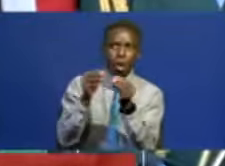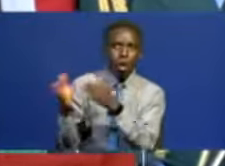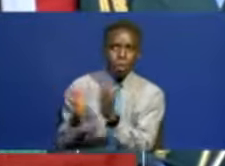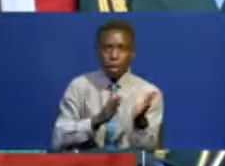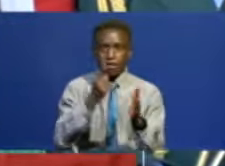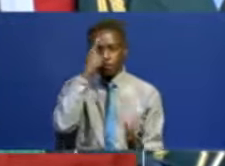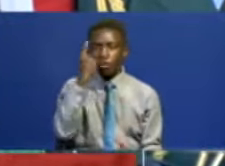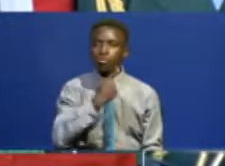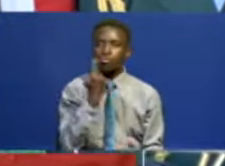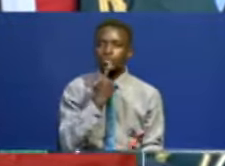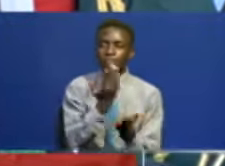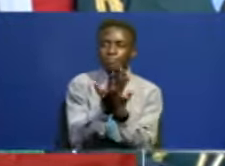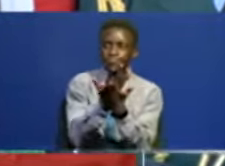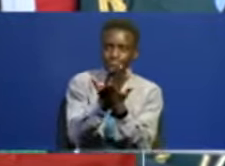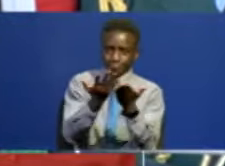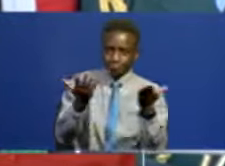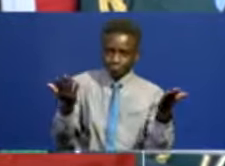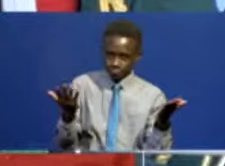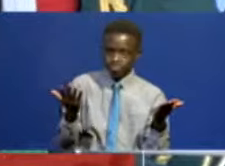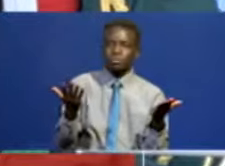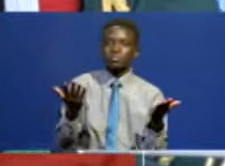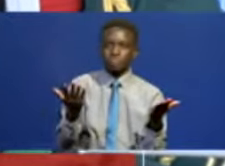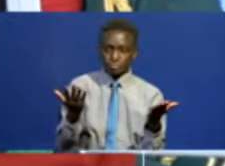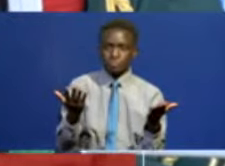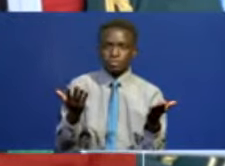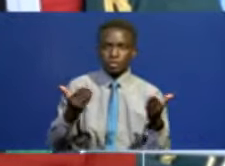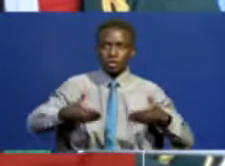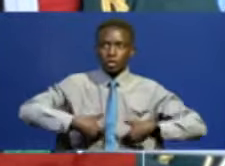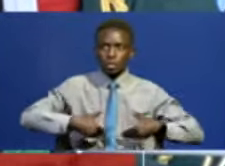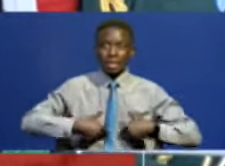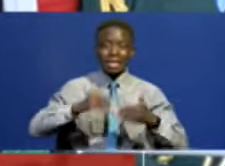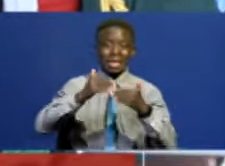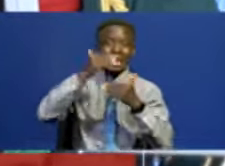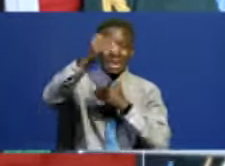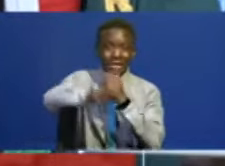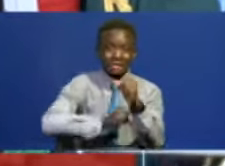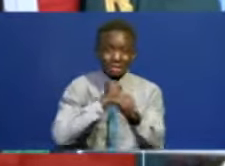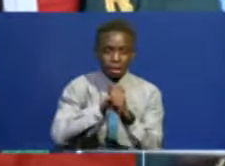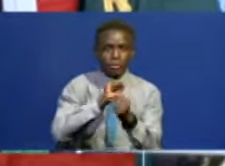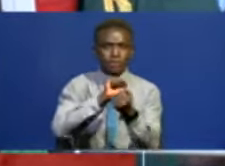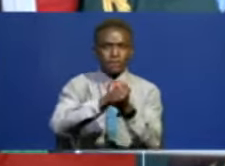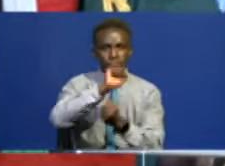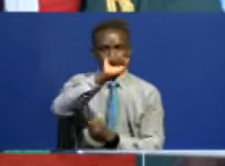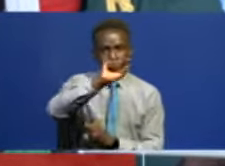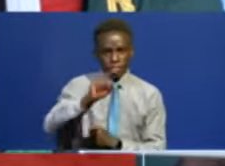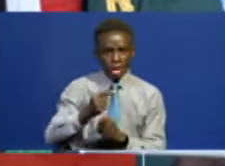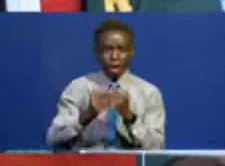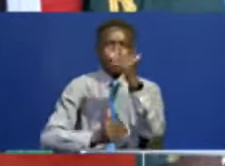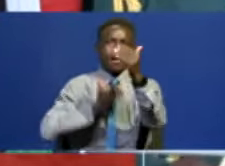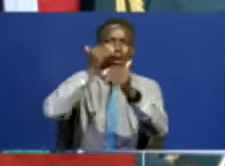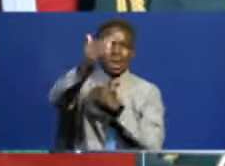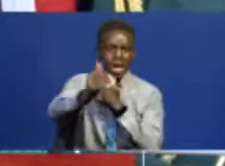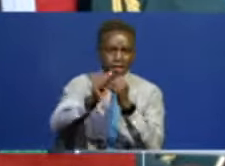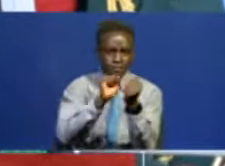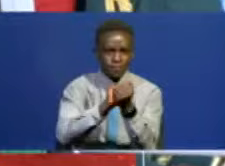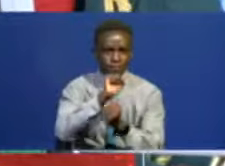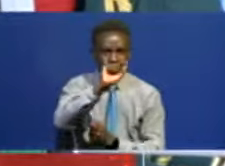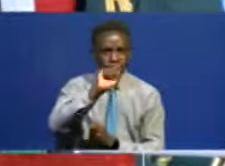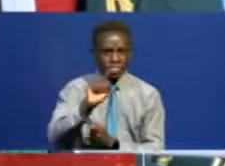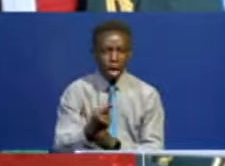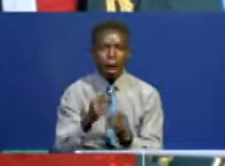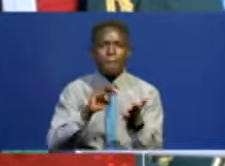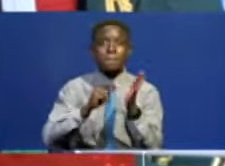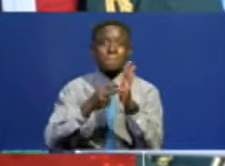year, in the first cohort, it will be 15,000. In the next cohort, it will be 15,000. So, next